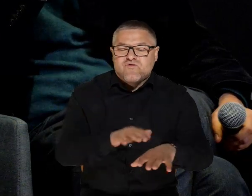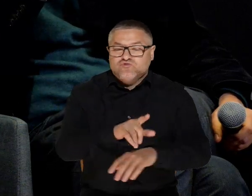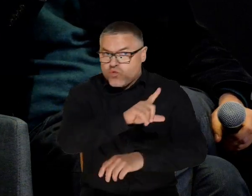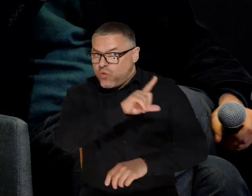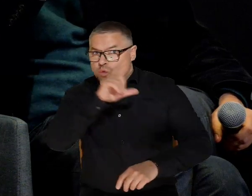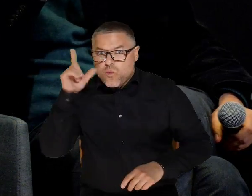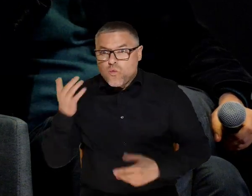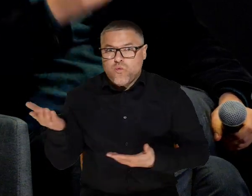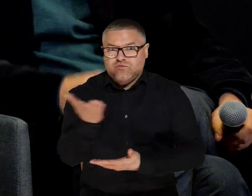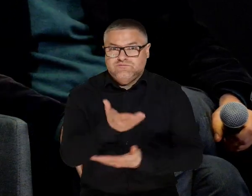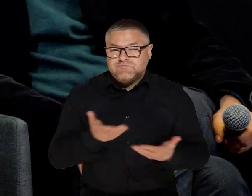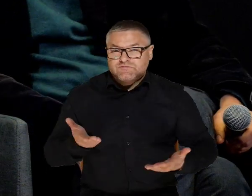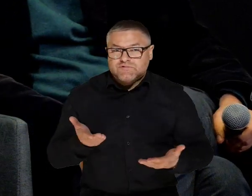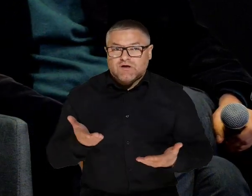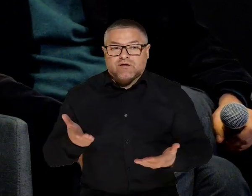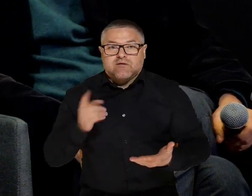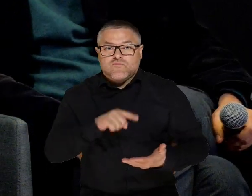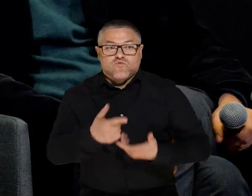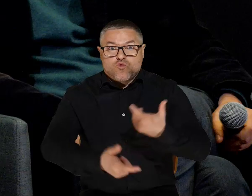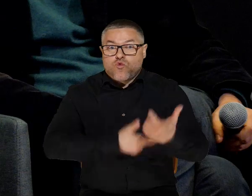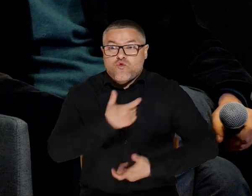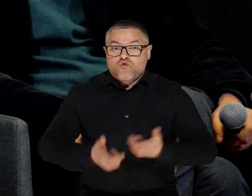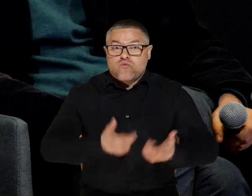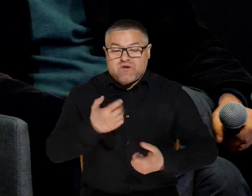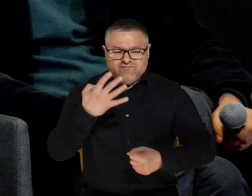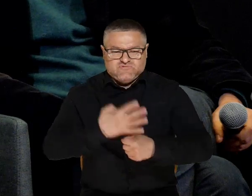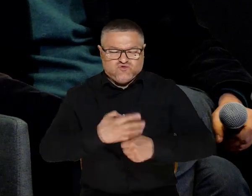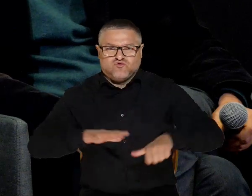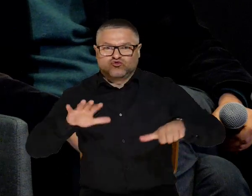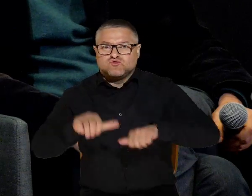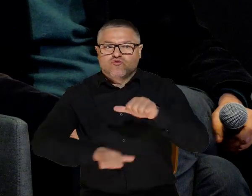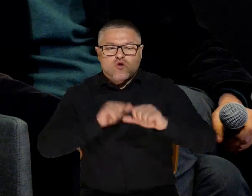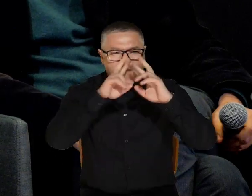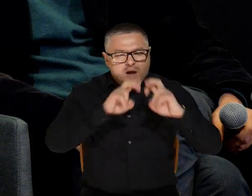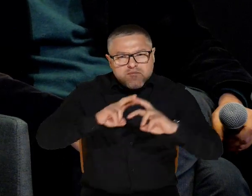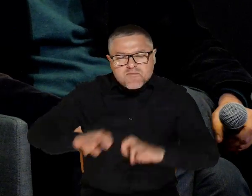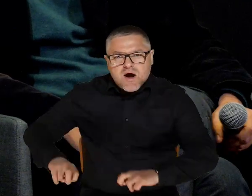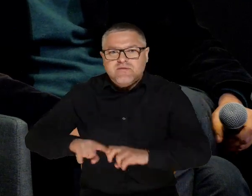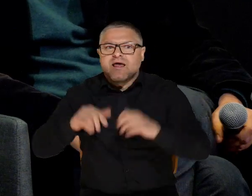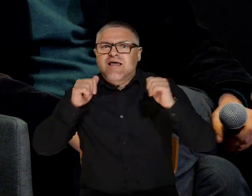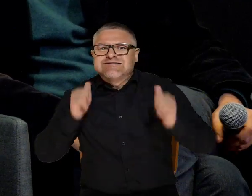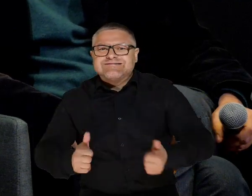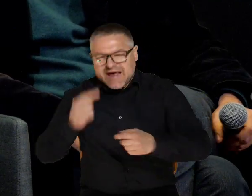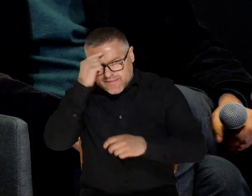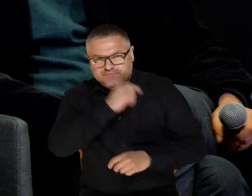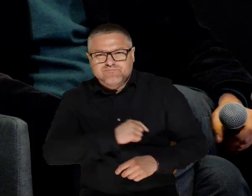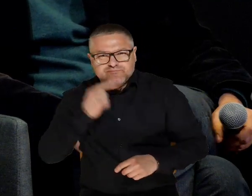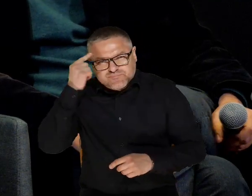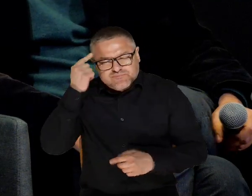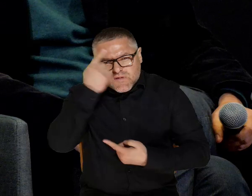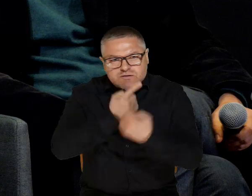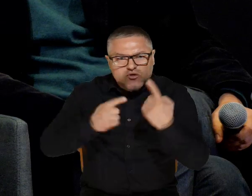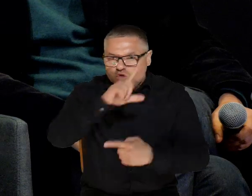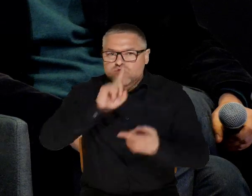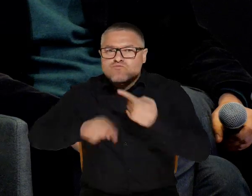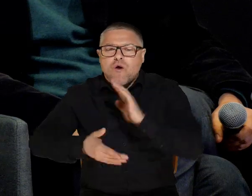ludzie, którzy właśnie przeprowadzali jeszcze w 1946 roku te badania nad stanem psychiki ludzi